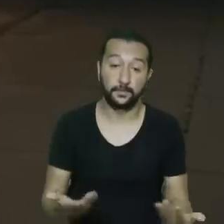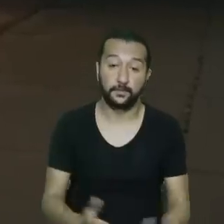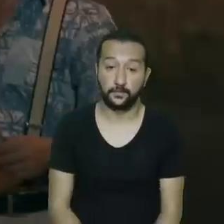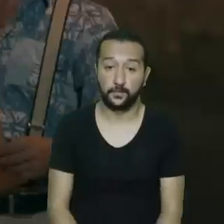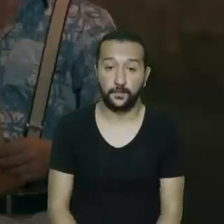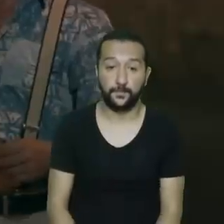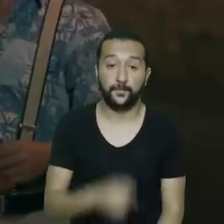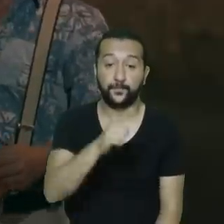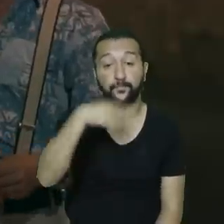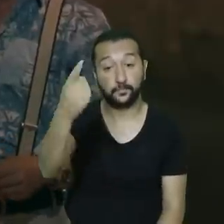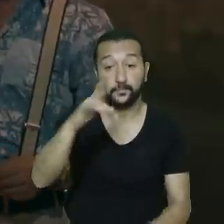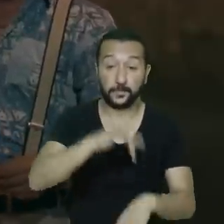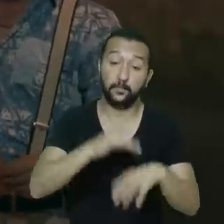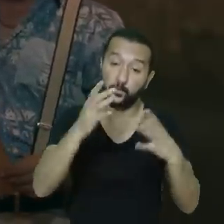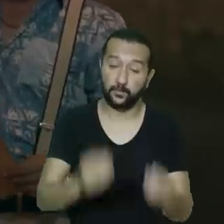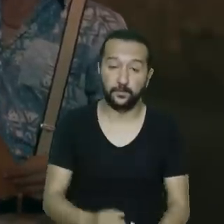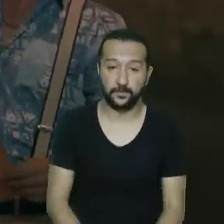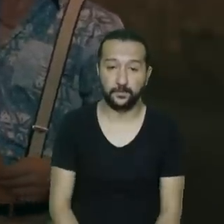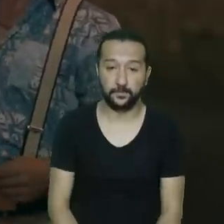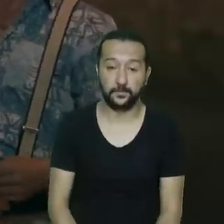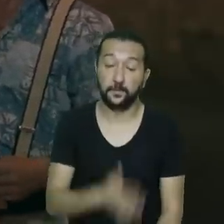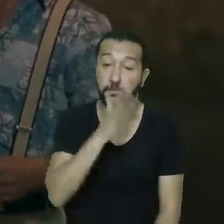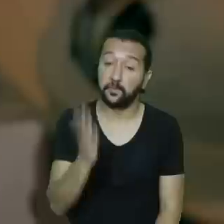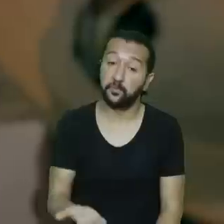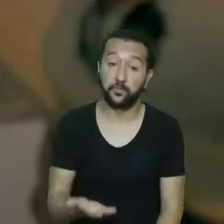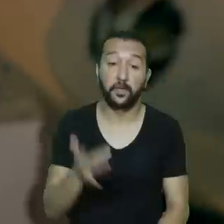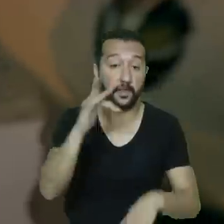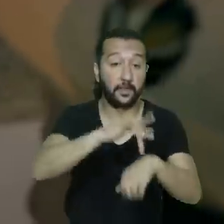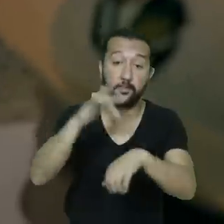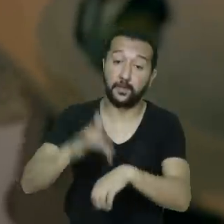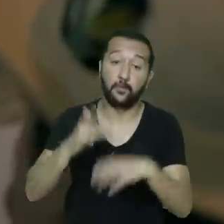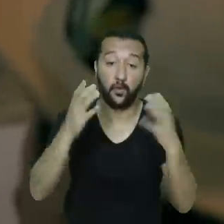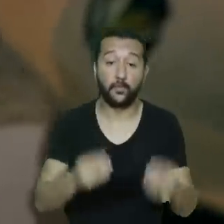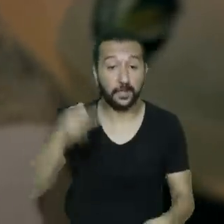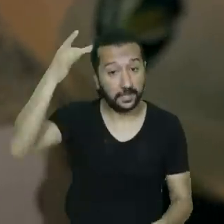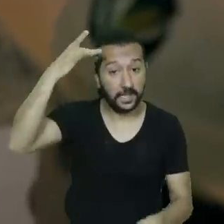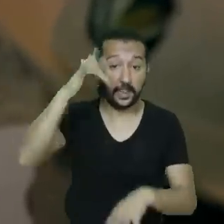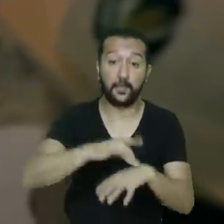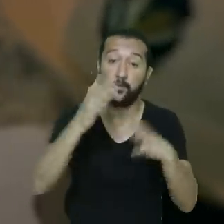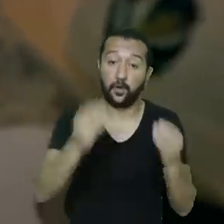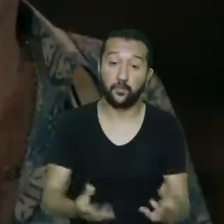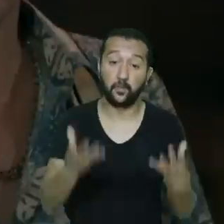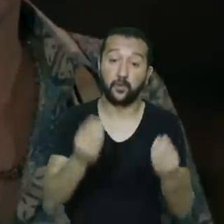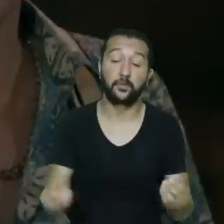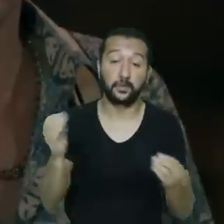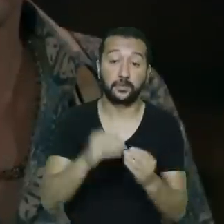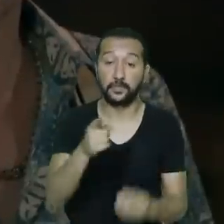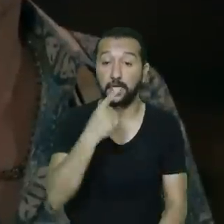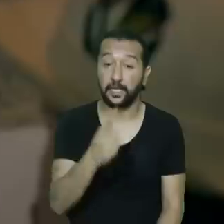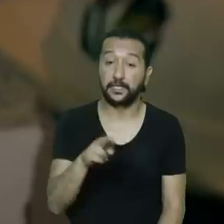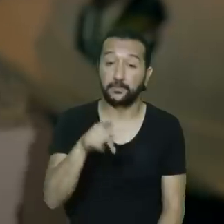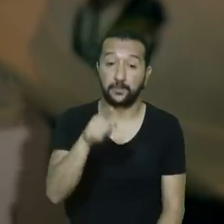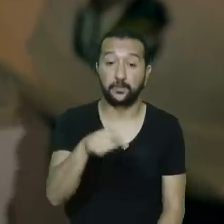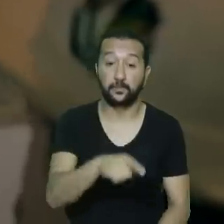olabilir, Makıf Tepe olabilir, ne bileyim, Tepe Tepe olabilir, Kel Tepe olabilir, olabilir de olabilir. Dediğiniz